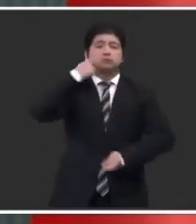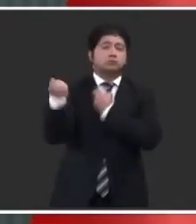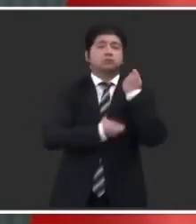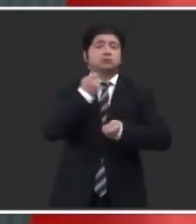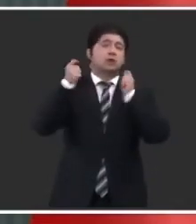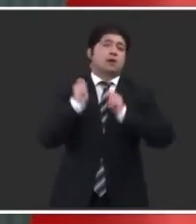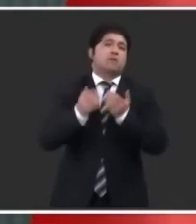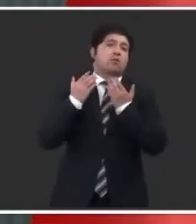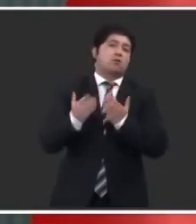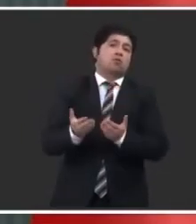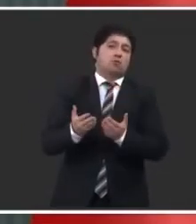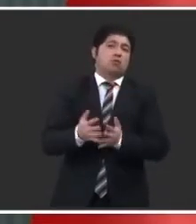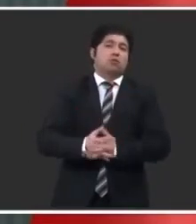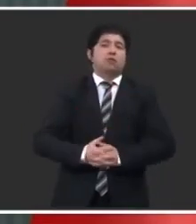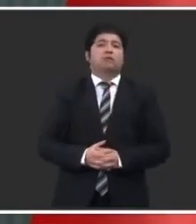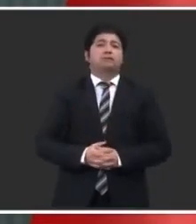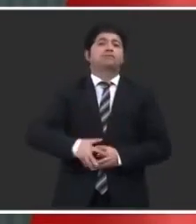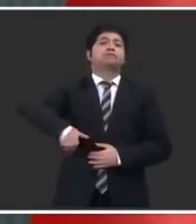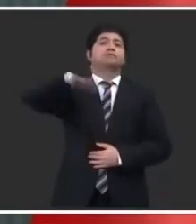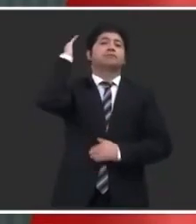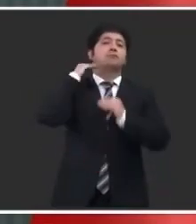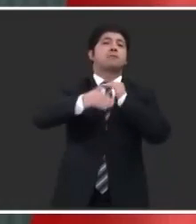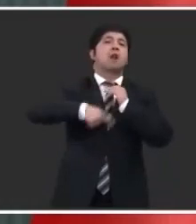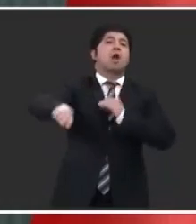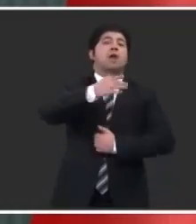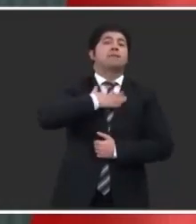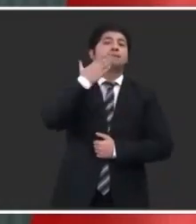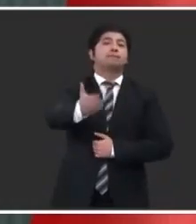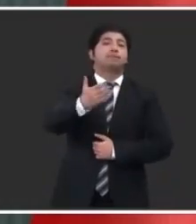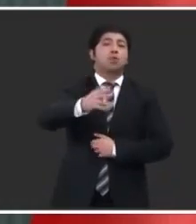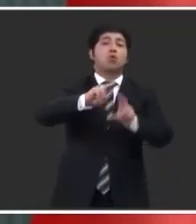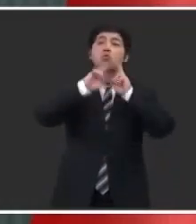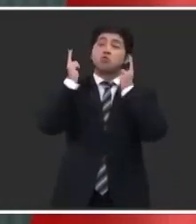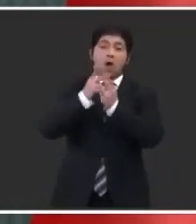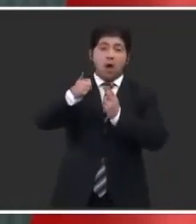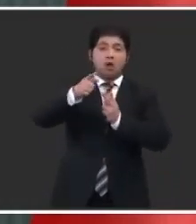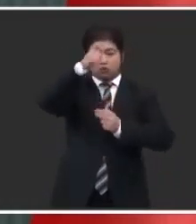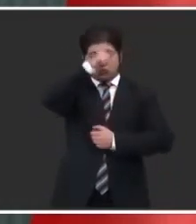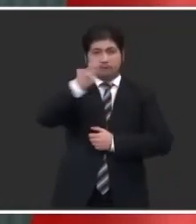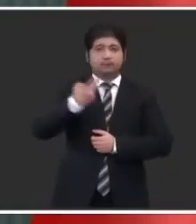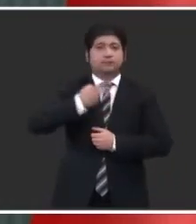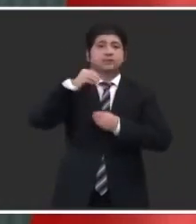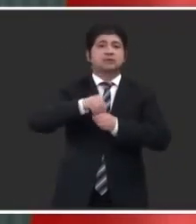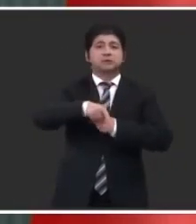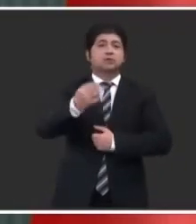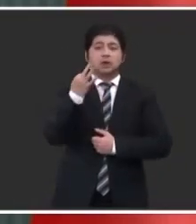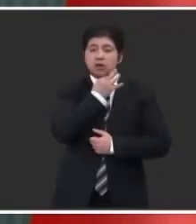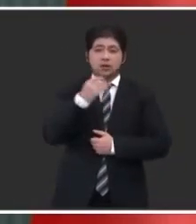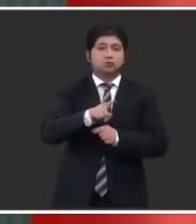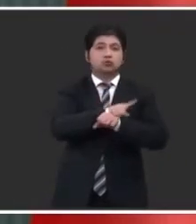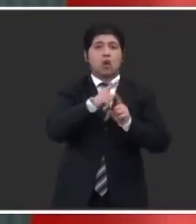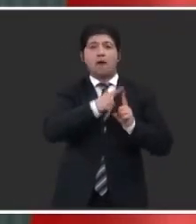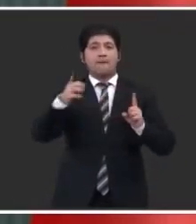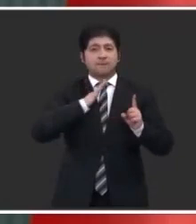geçiriyoruz Aziz milletim dünyanın ve ülkemizin içinden geçtiği kritik süreç